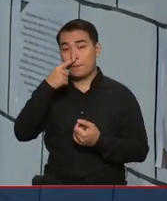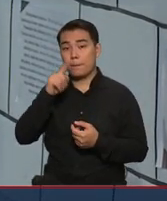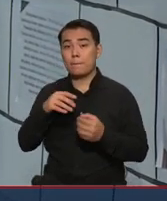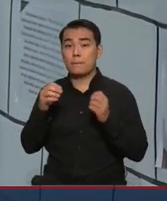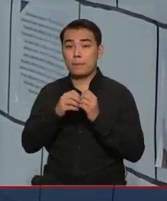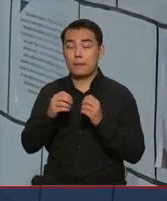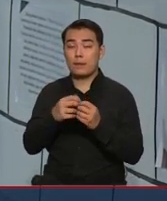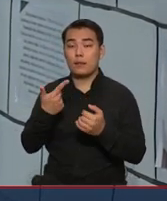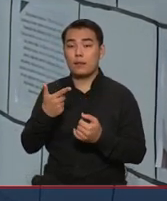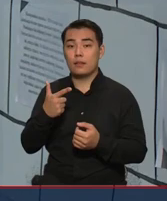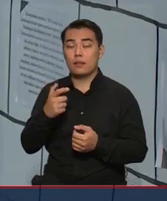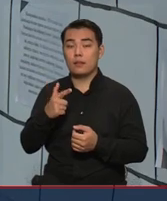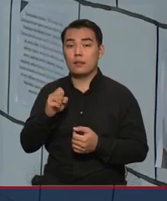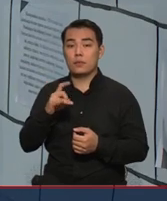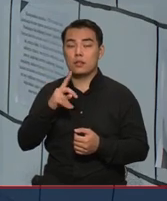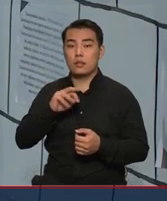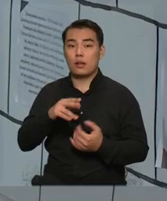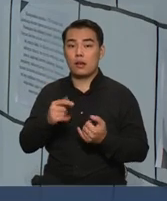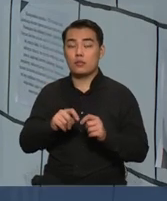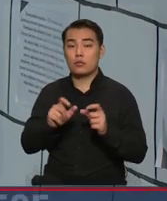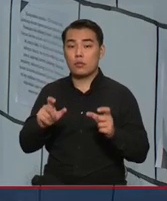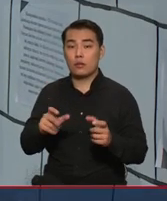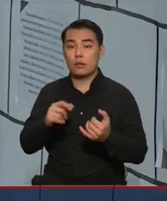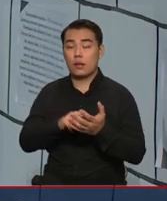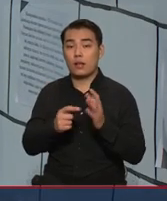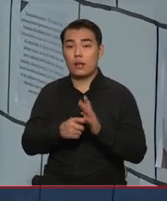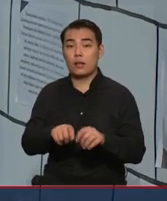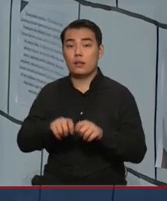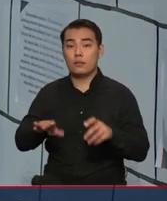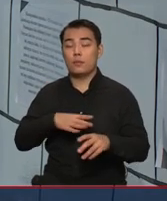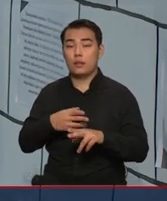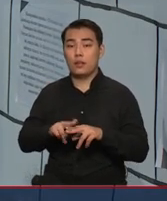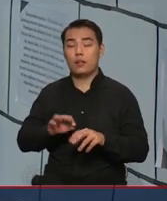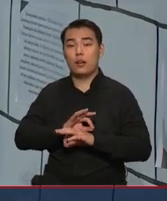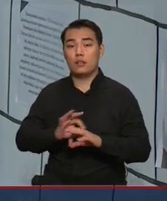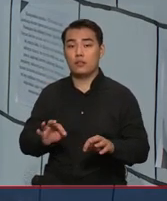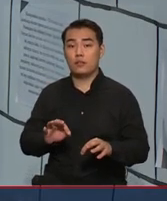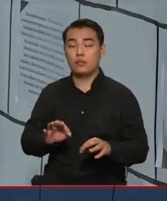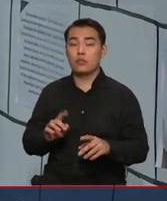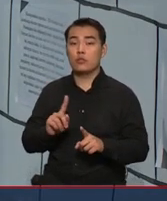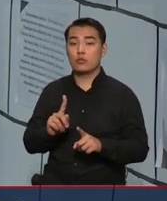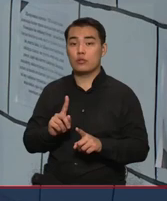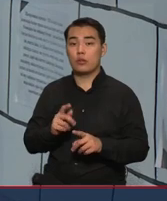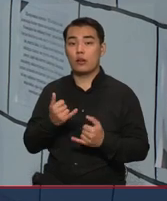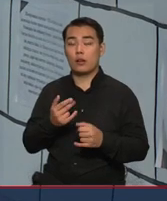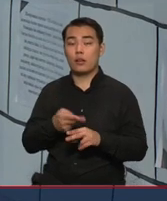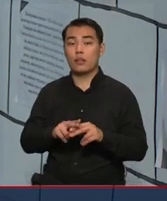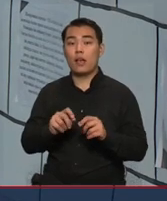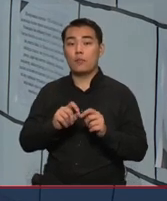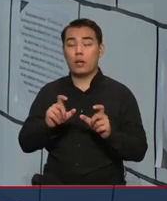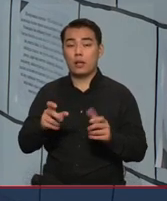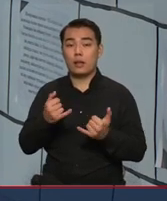мектеп гимназиясында арнайы сыныптар ашылды. Бұл өте керемет нәрсе. Осы сыныптардан